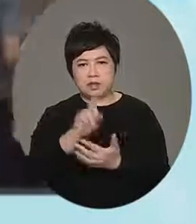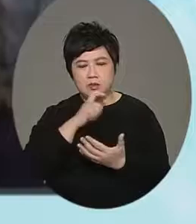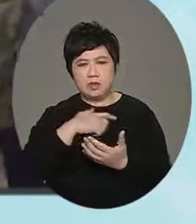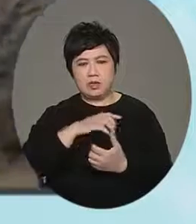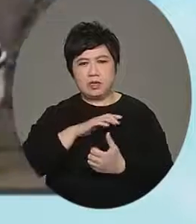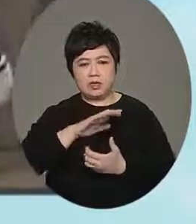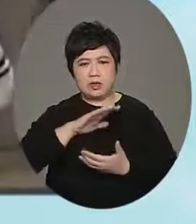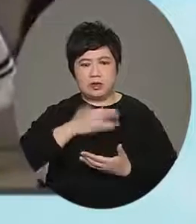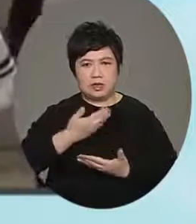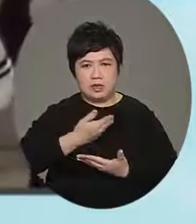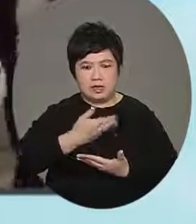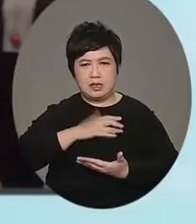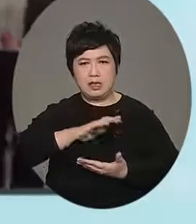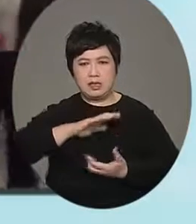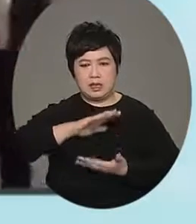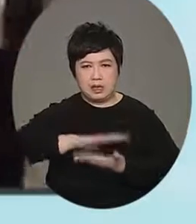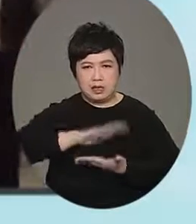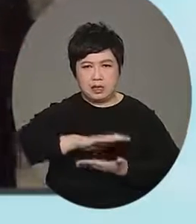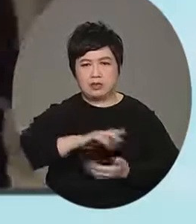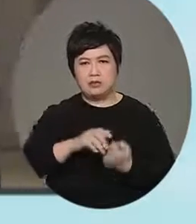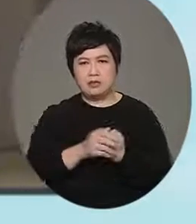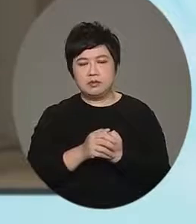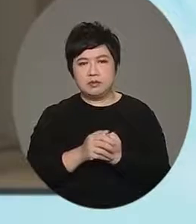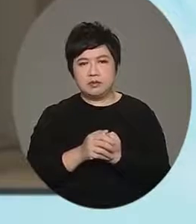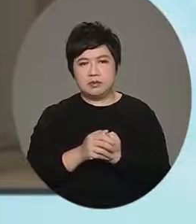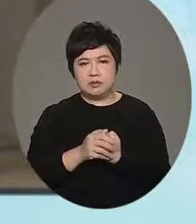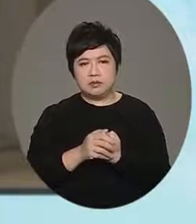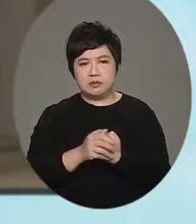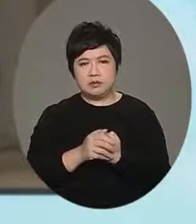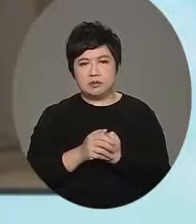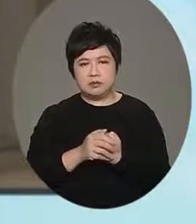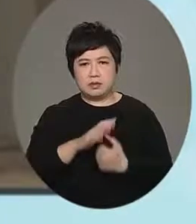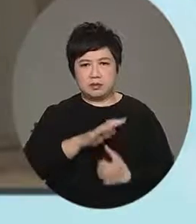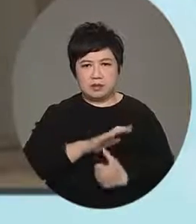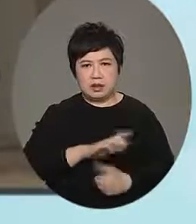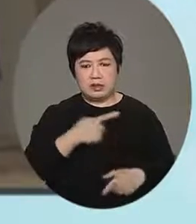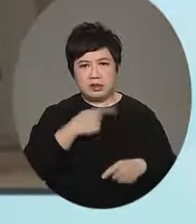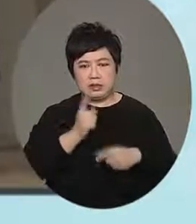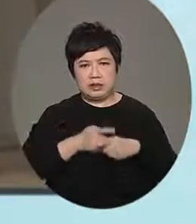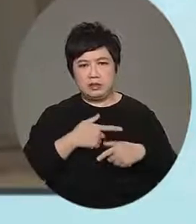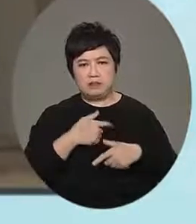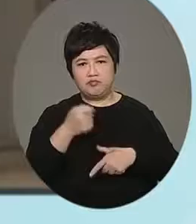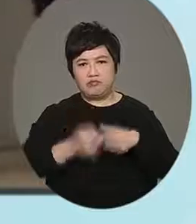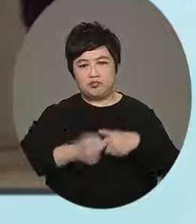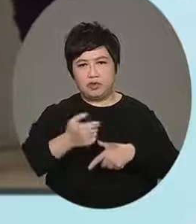磨，本身已經一條不公義的罪行，